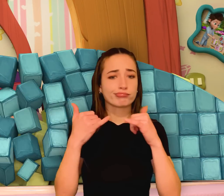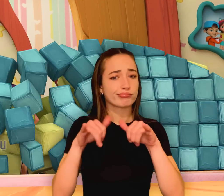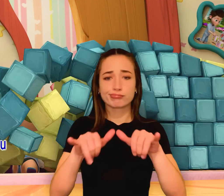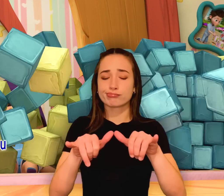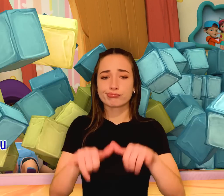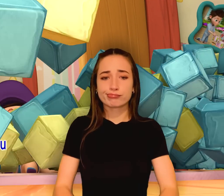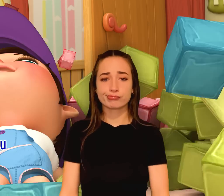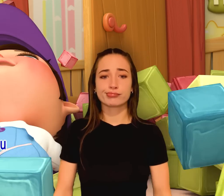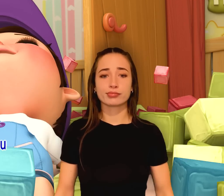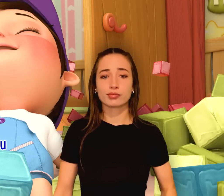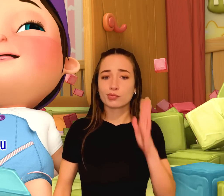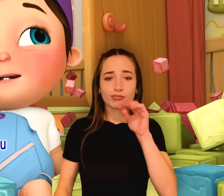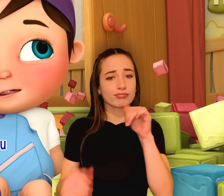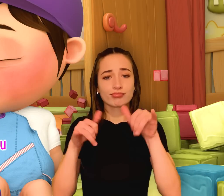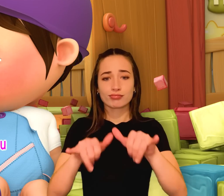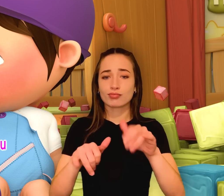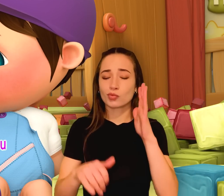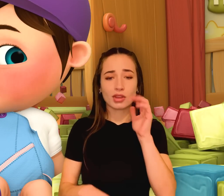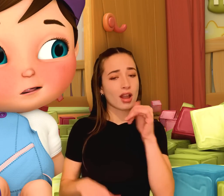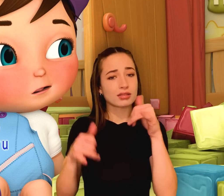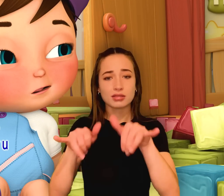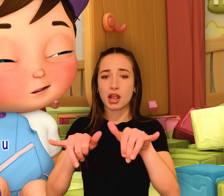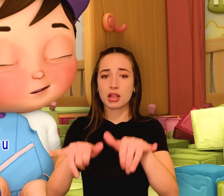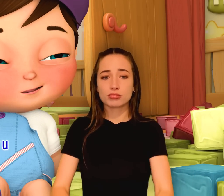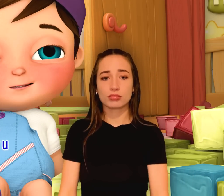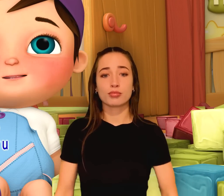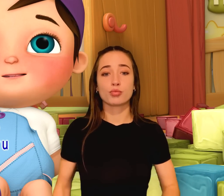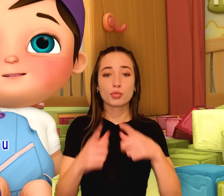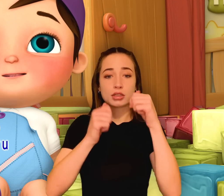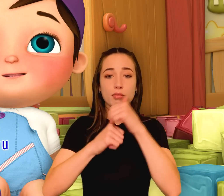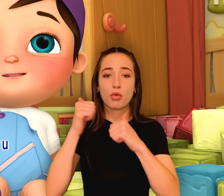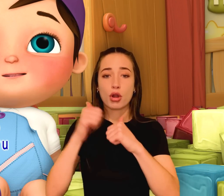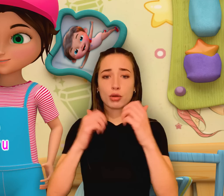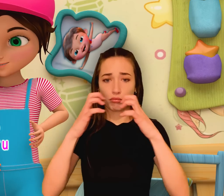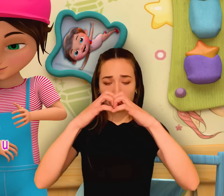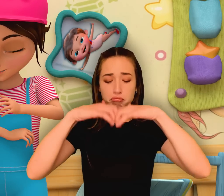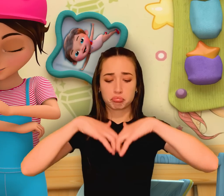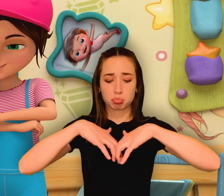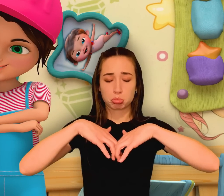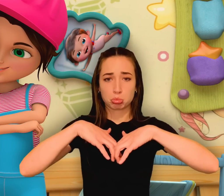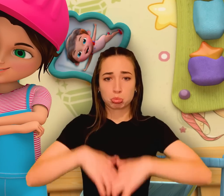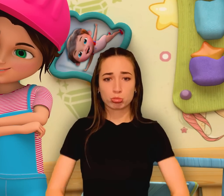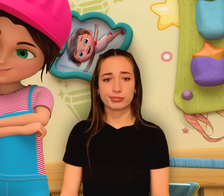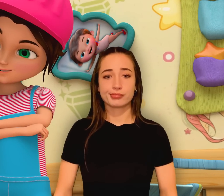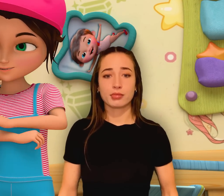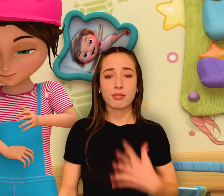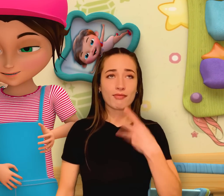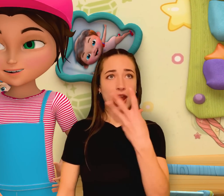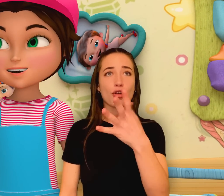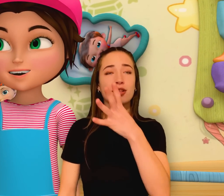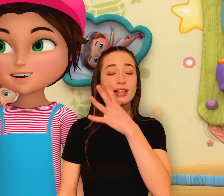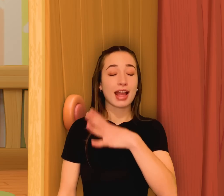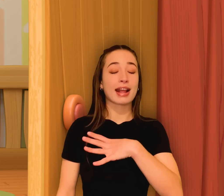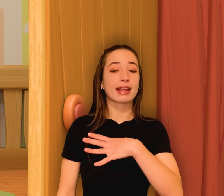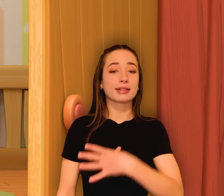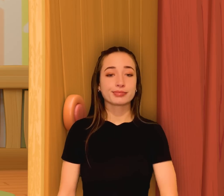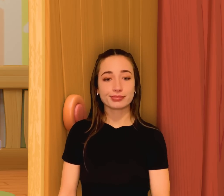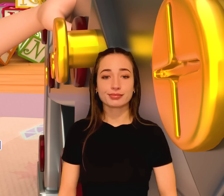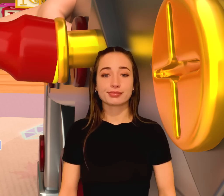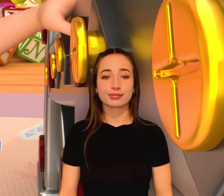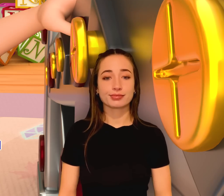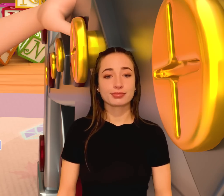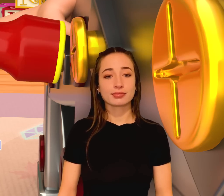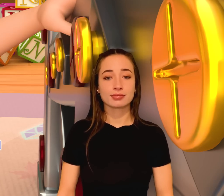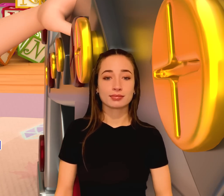朽ち果てる、朽ち果てる、朽ち果てる。ロード石は朽ち果てる。さあどうしまし